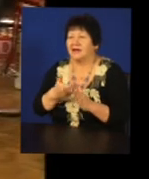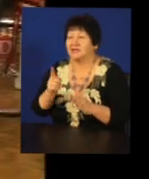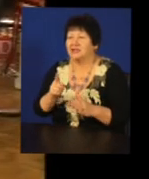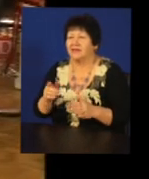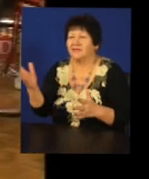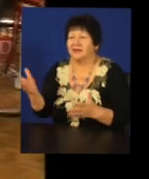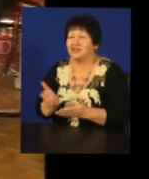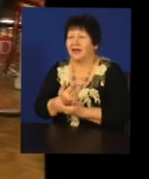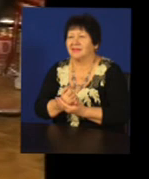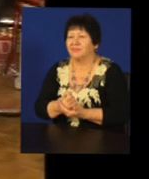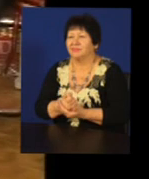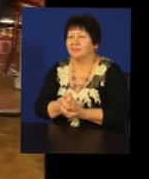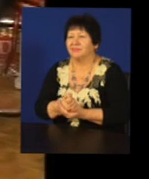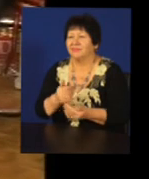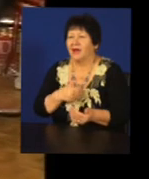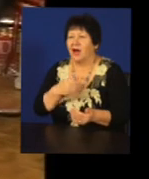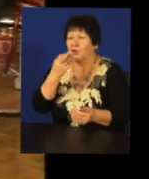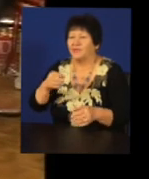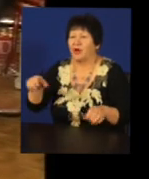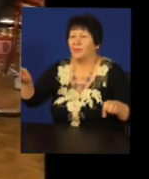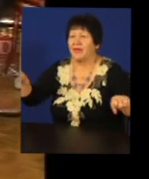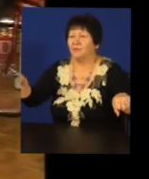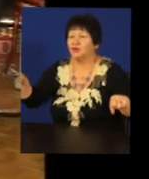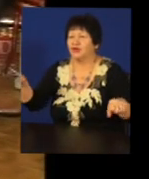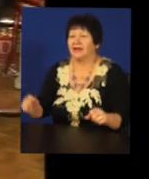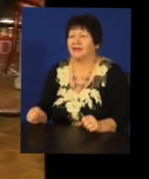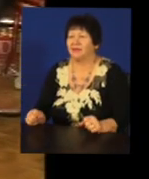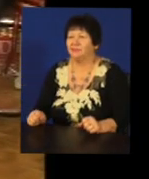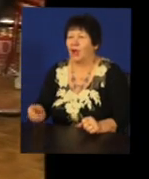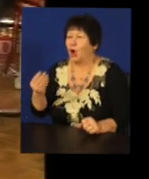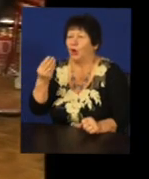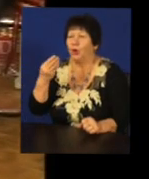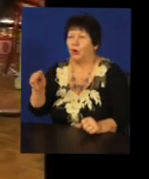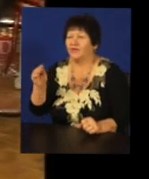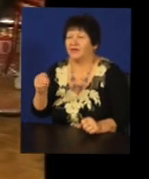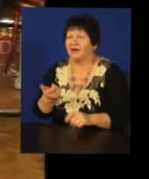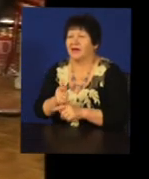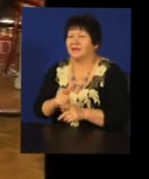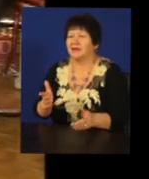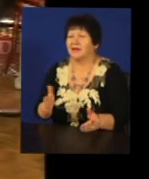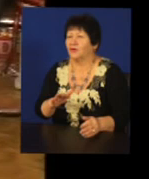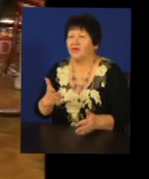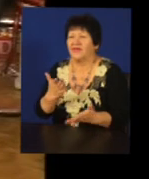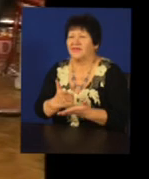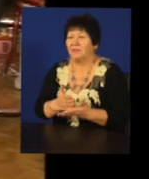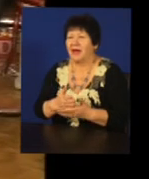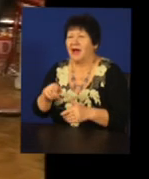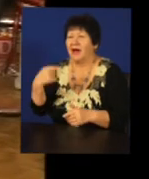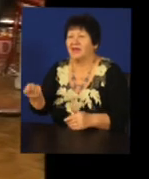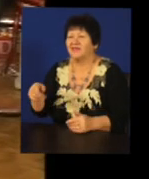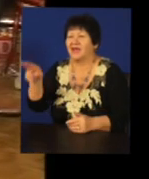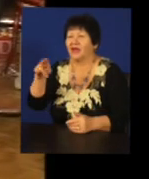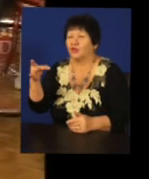spui. Eu acum stau pe o motocicletă super luxoasă, care, din păcate, nu este a mea, ci este